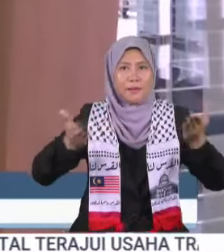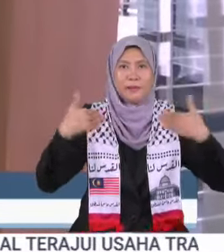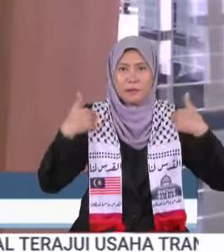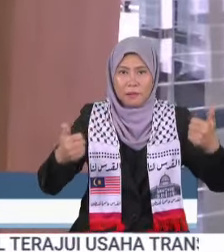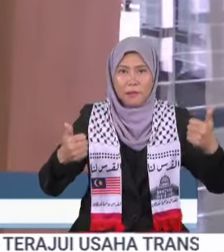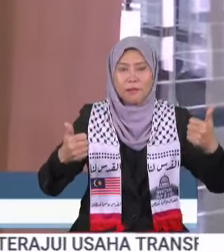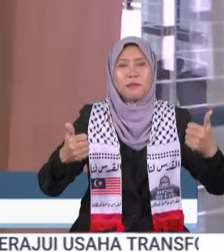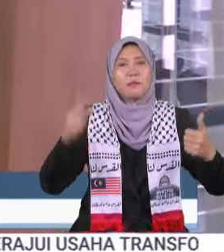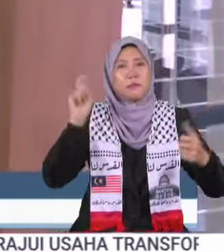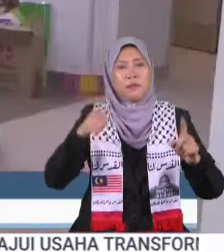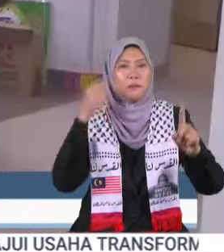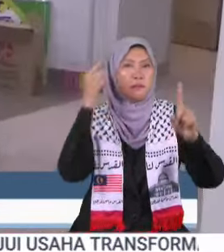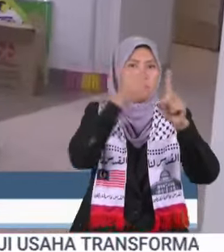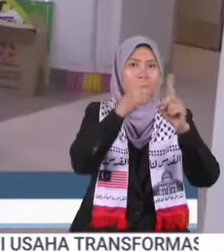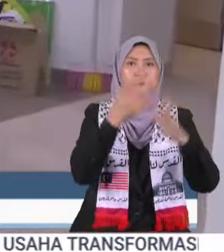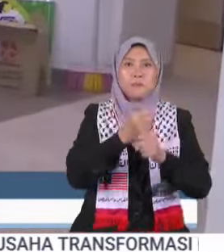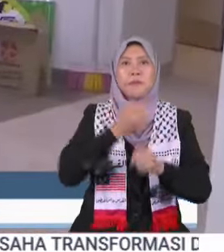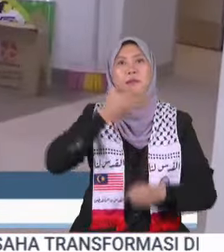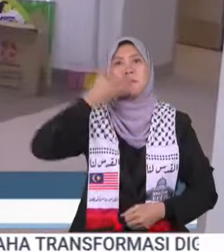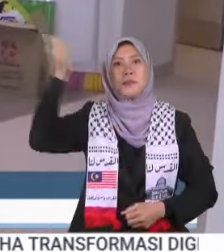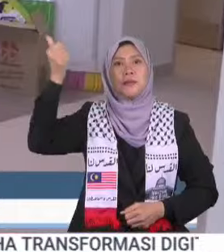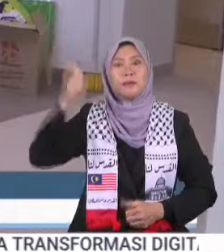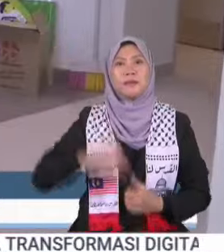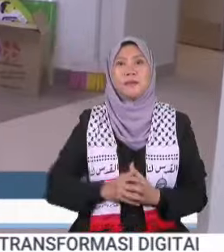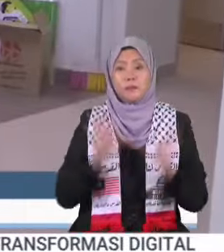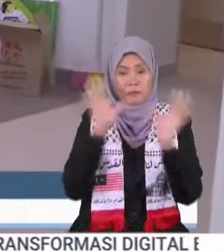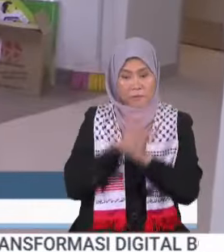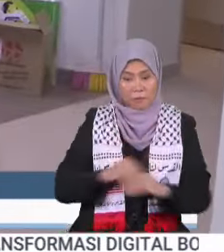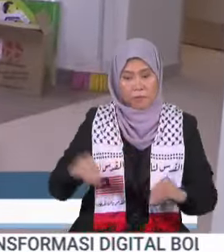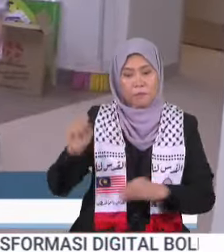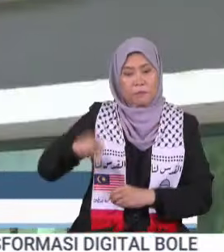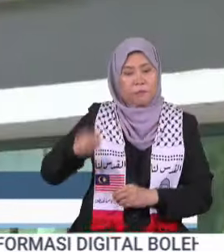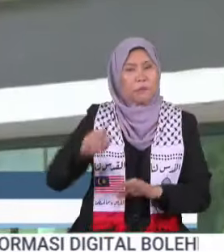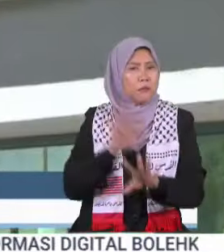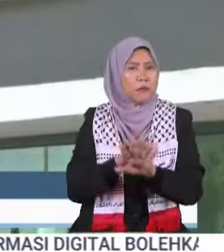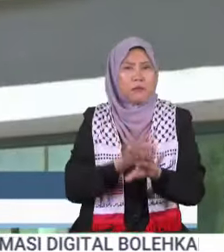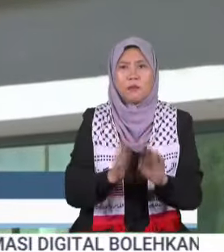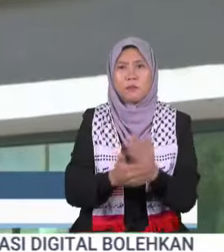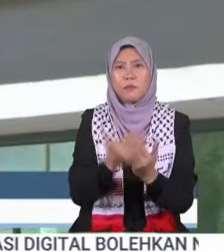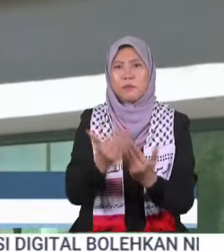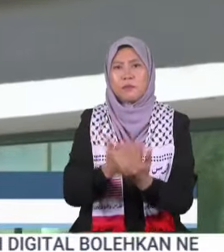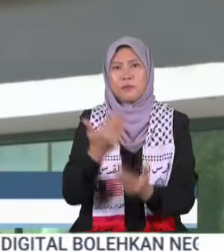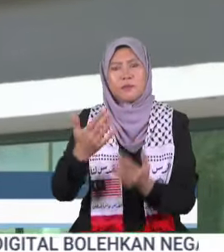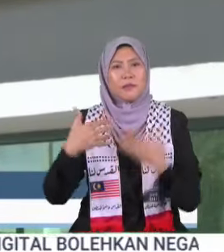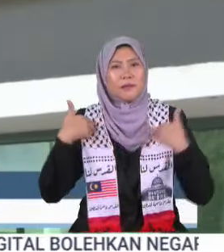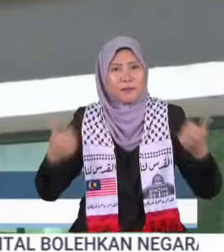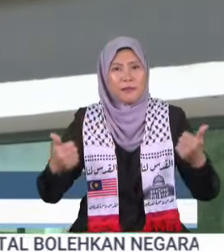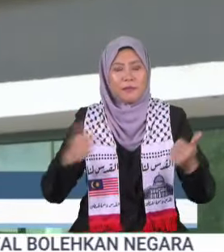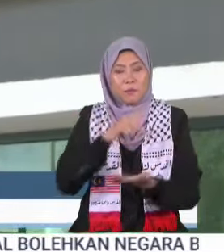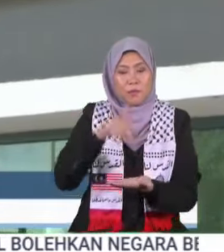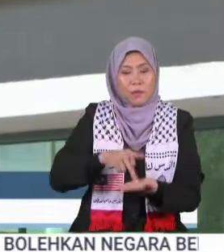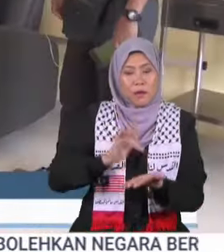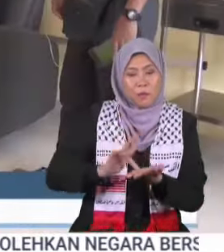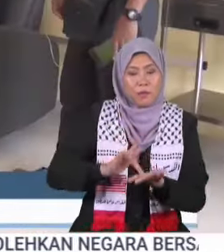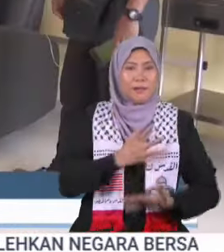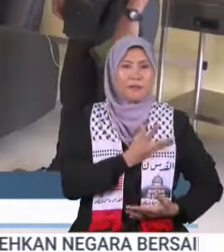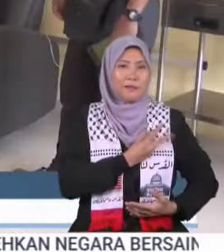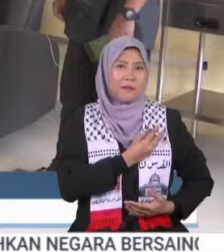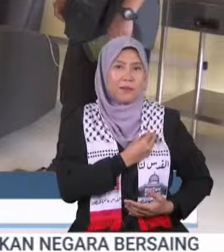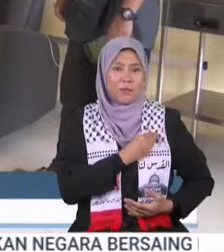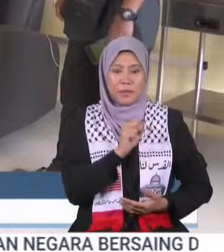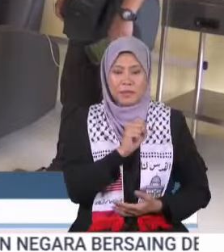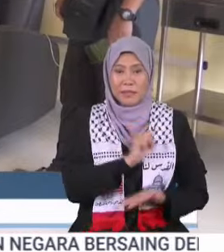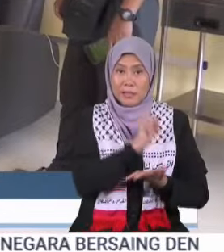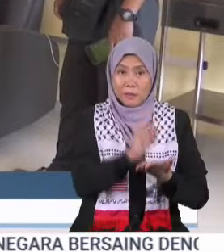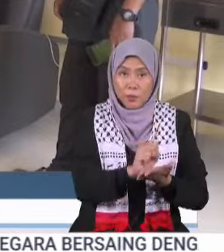negeri ini mencapai tahap terbaik Sarawak juga memerlukan lebih banyak kemudahan kesihatan seperti pusat rawatan jantung di Sibu